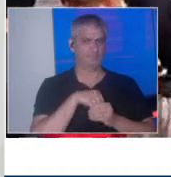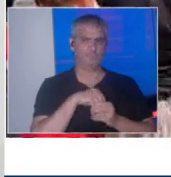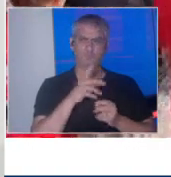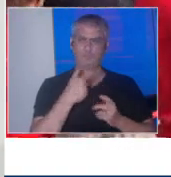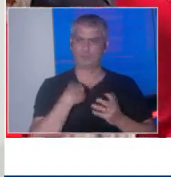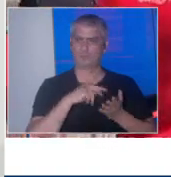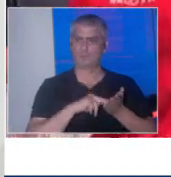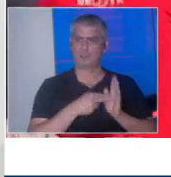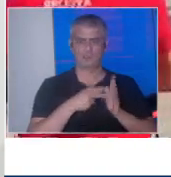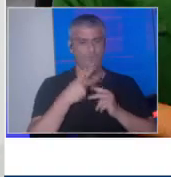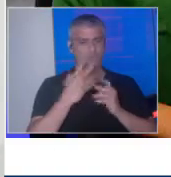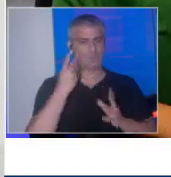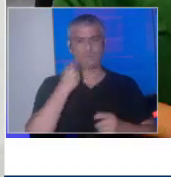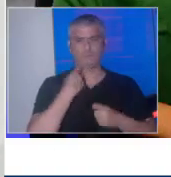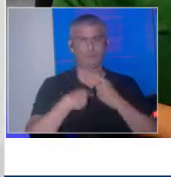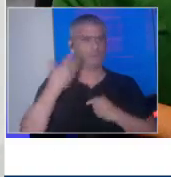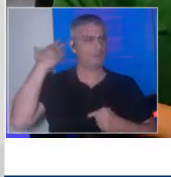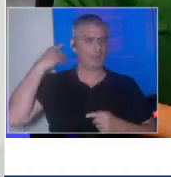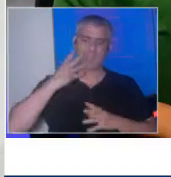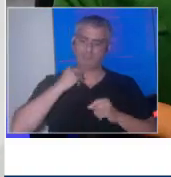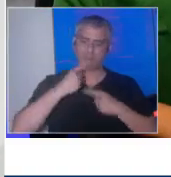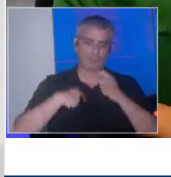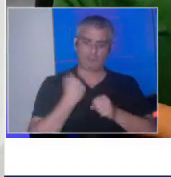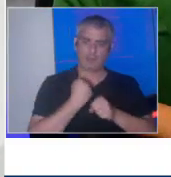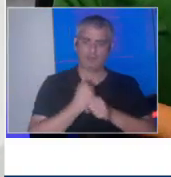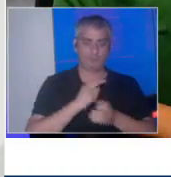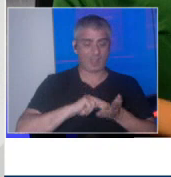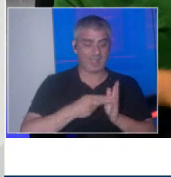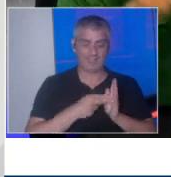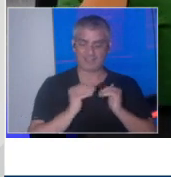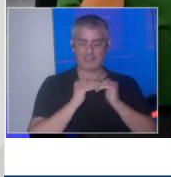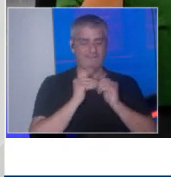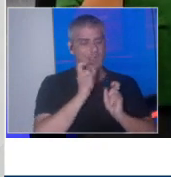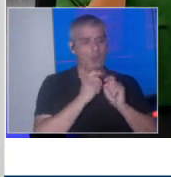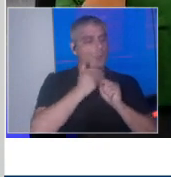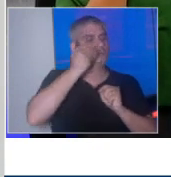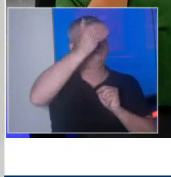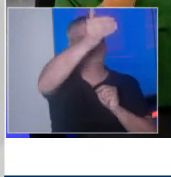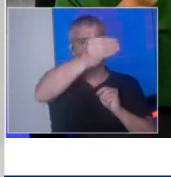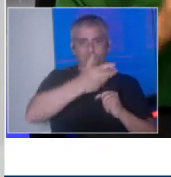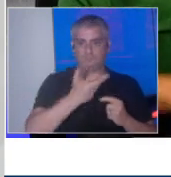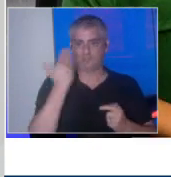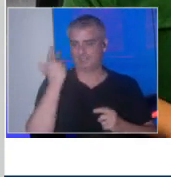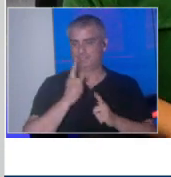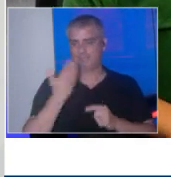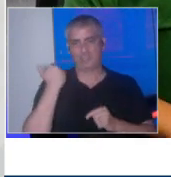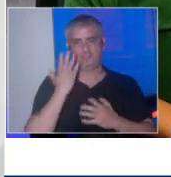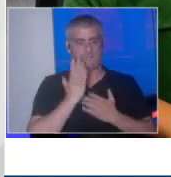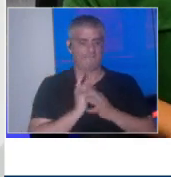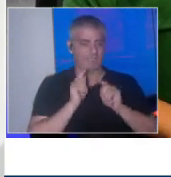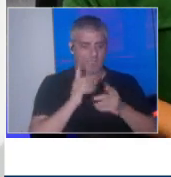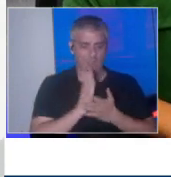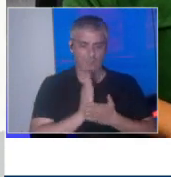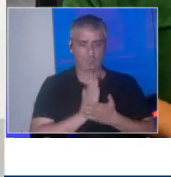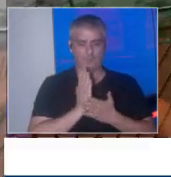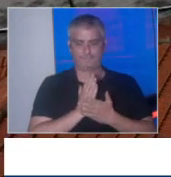שמתכננים פרויקטים כאלה כל כך הרבה שנים אחורה, ולוקח עשרות שנים לבצע, שאתה מתכנן אותם לפי... האוכלוסייה שהייתה צריכה את זה אז. ואז אתה כבר מגיע עד שזה